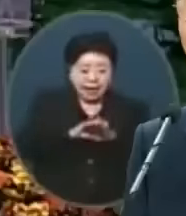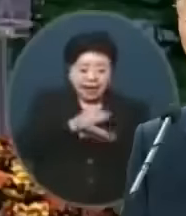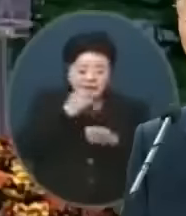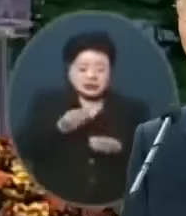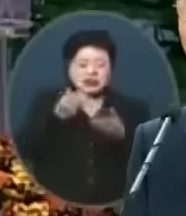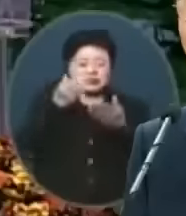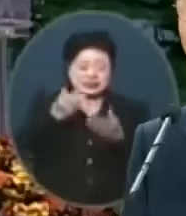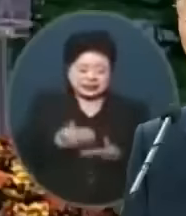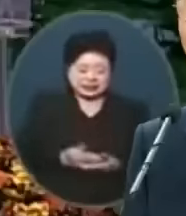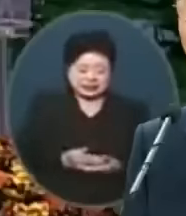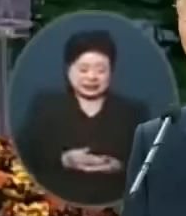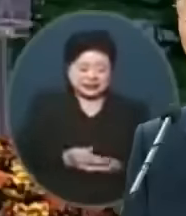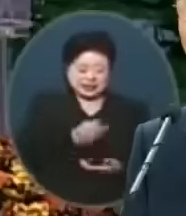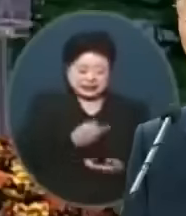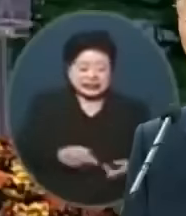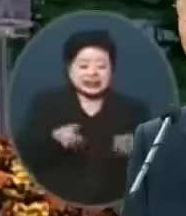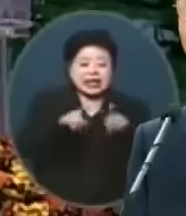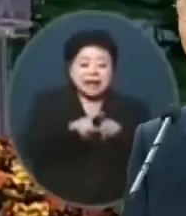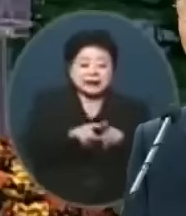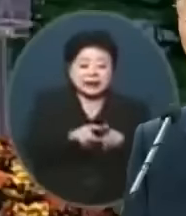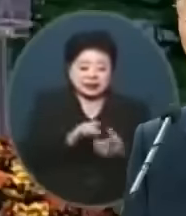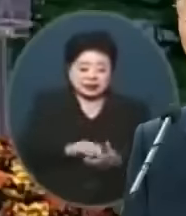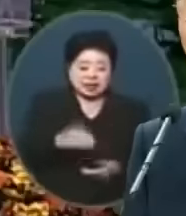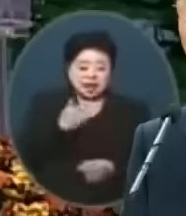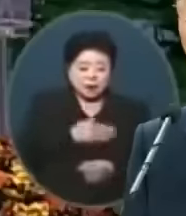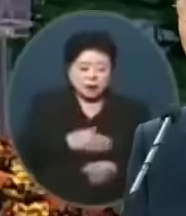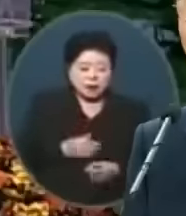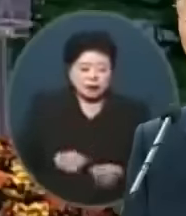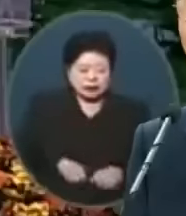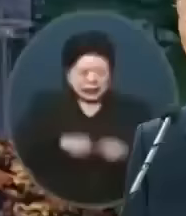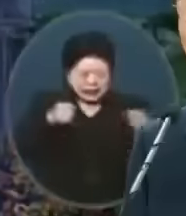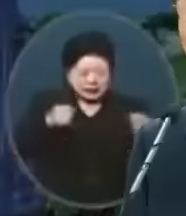성찬식을 제자들하고 드렸습니다. 자기 몸을 깨어서